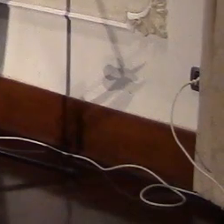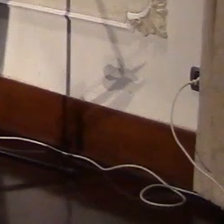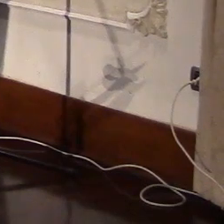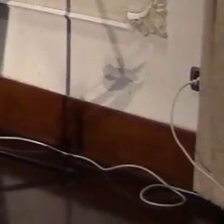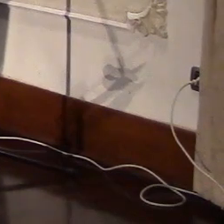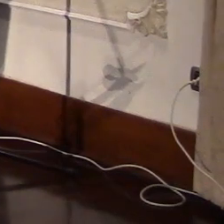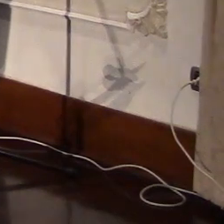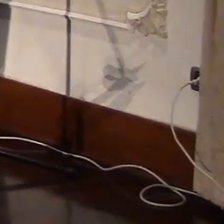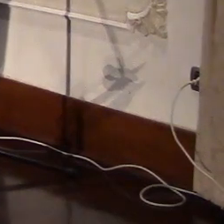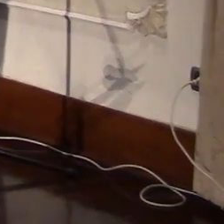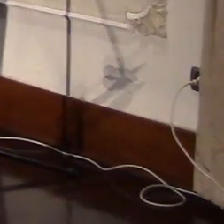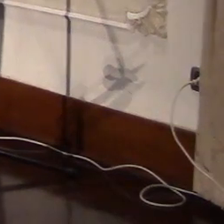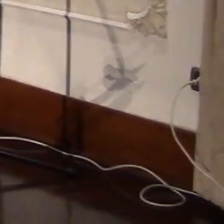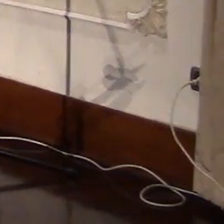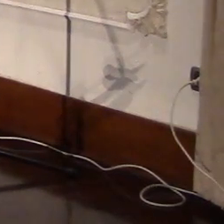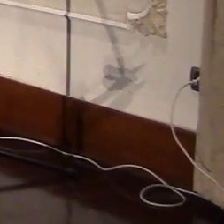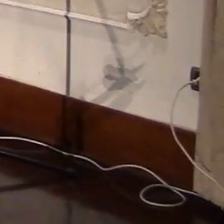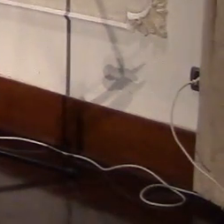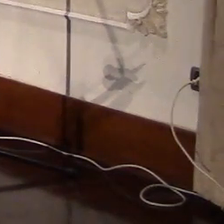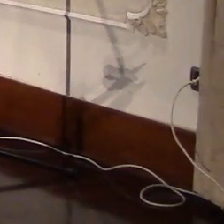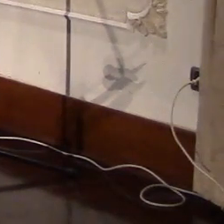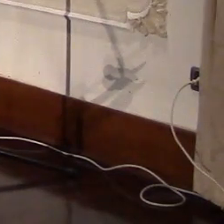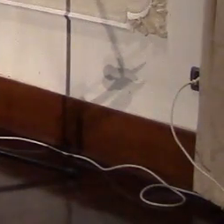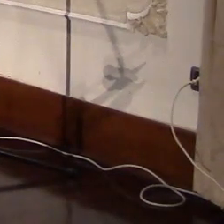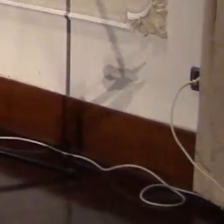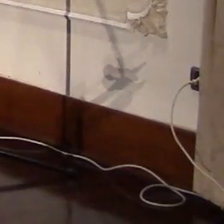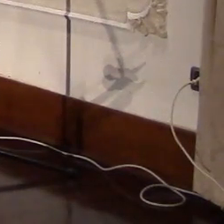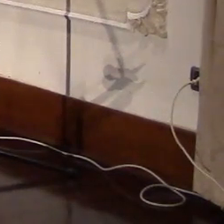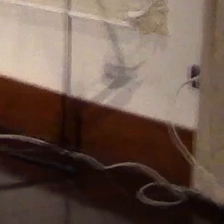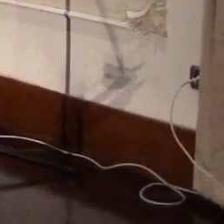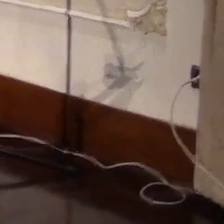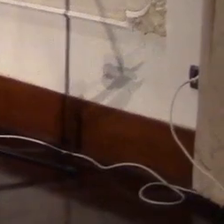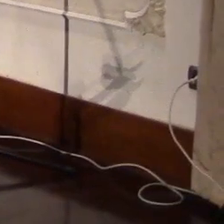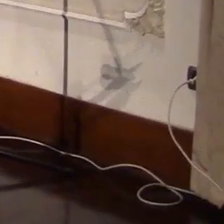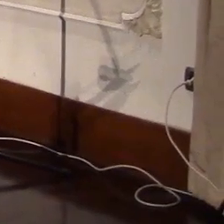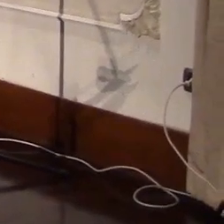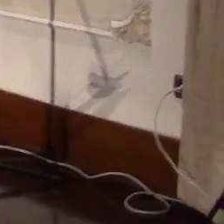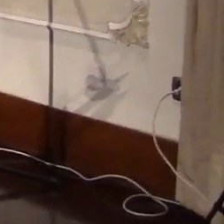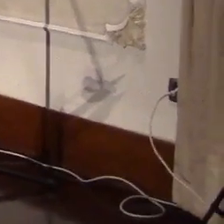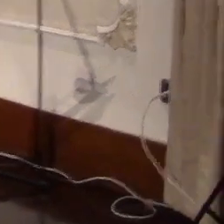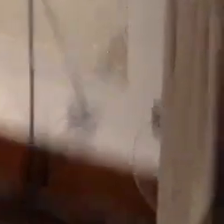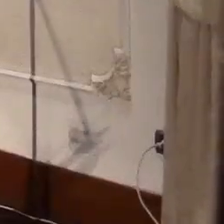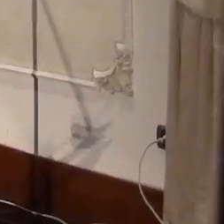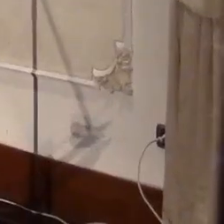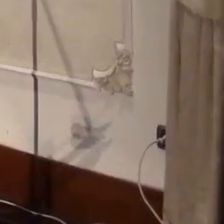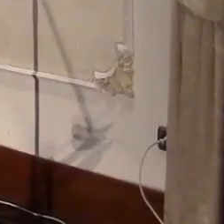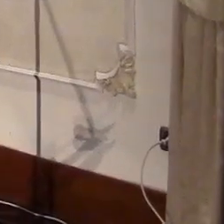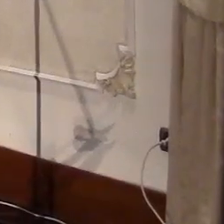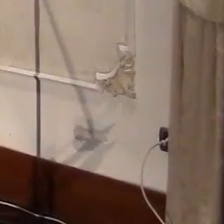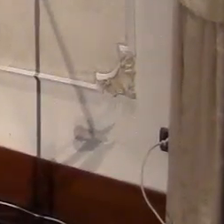hanno delle affinità ci sono delle delle rispondenze insomma hindemith sia ispirato molto